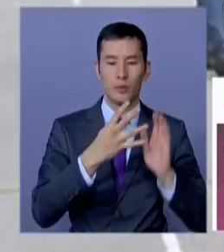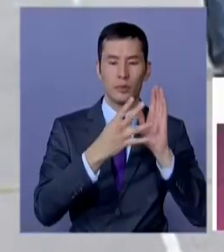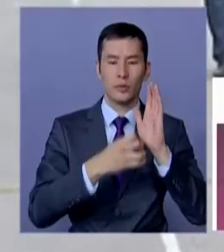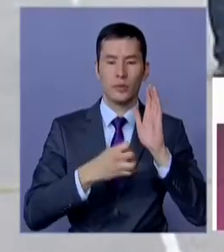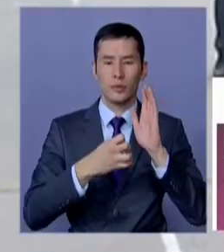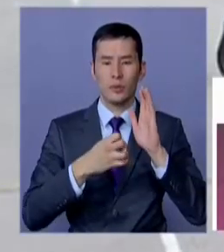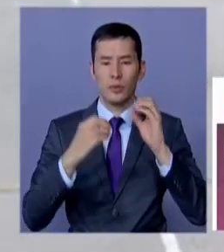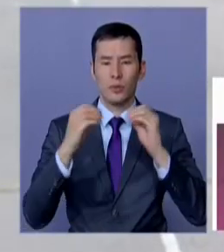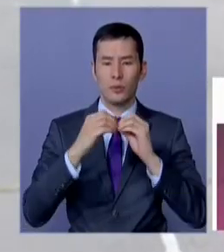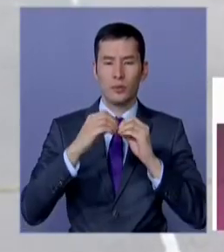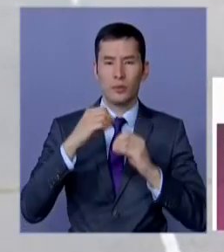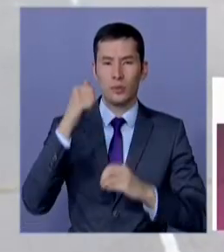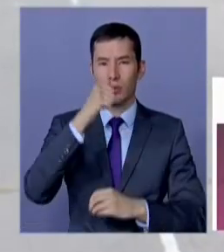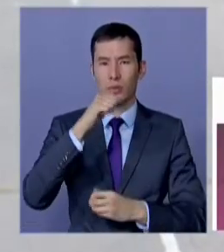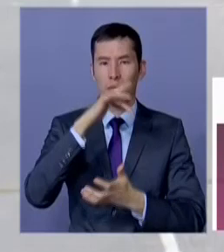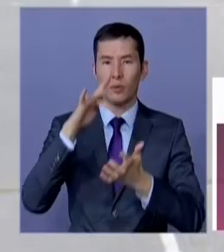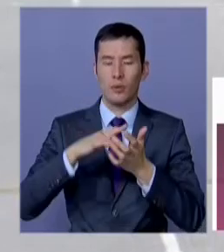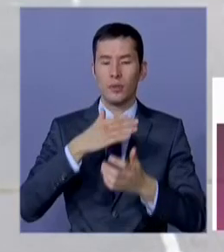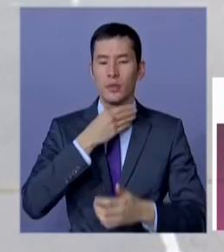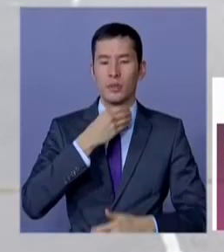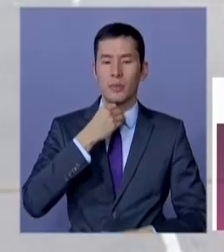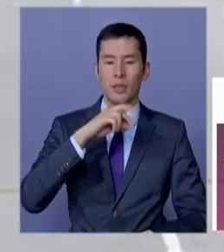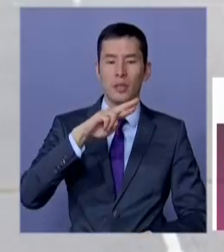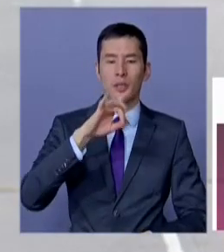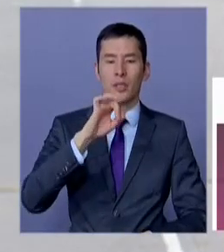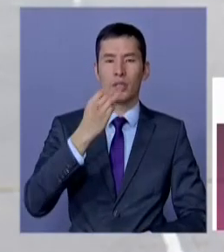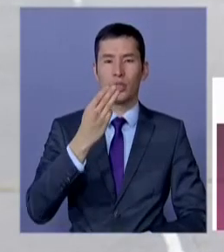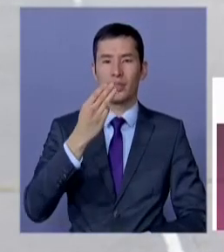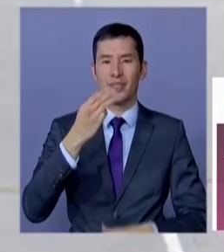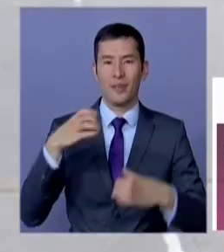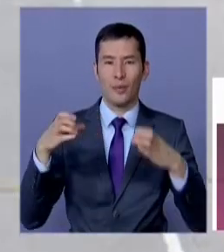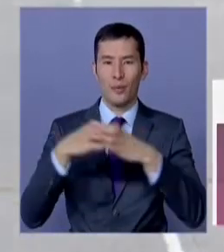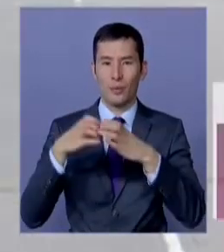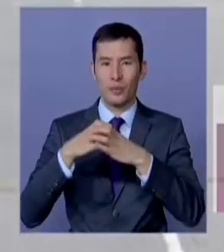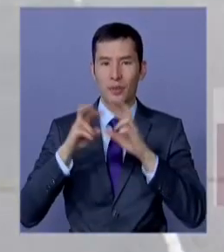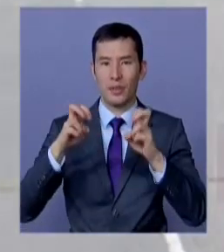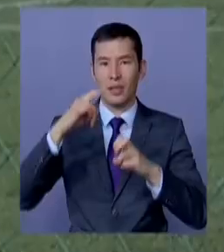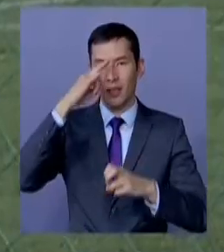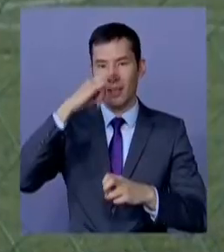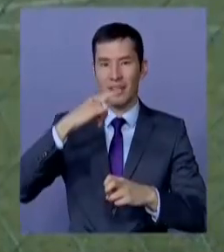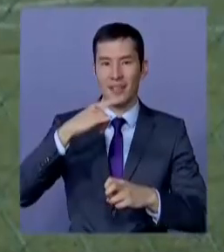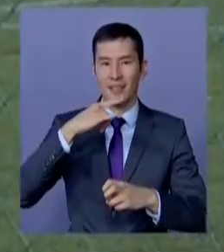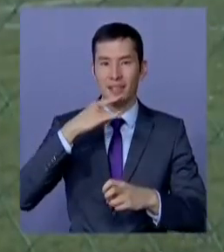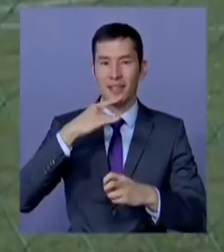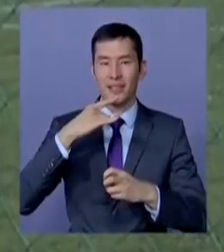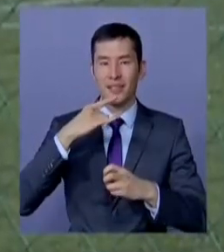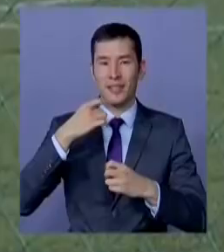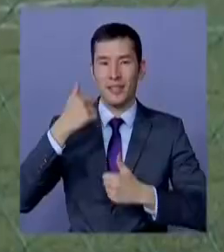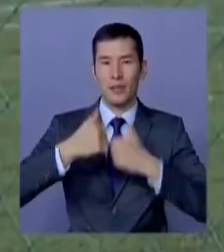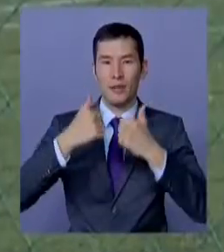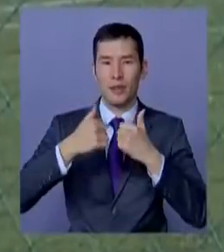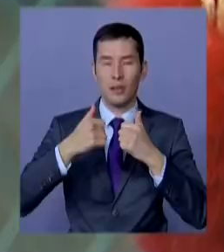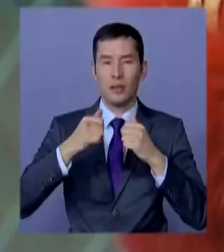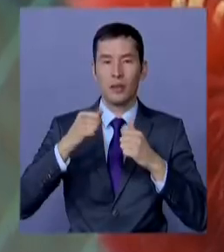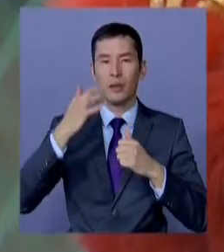1913 жылы Семей қаласында ярыш деген команда, қазақша жарыс деген сөз ғой. Оның мағынасы жарысу